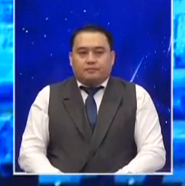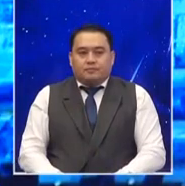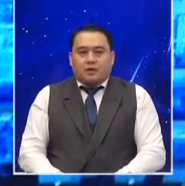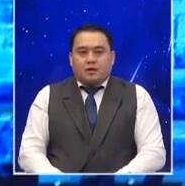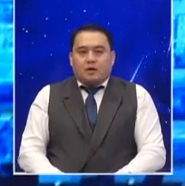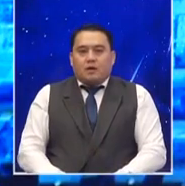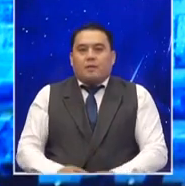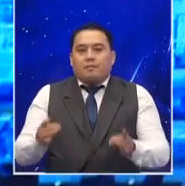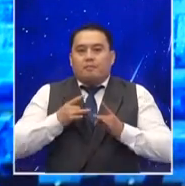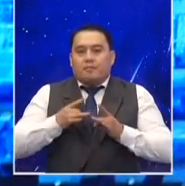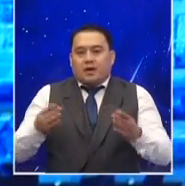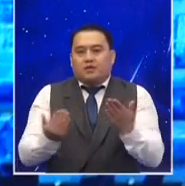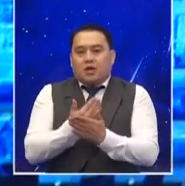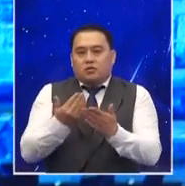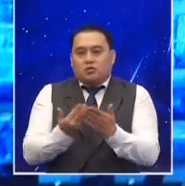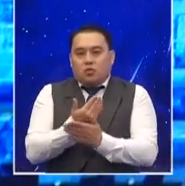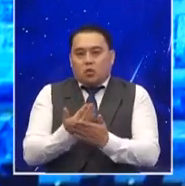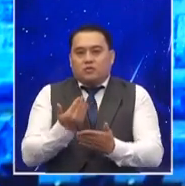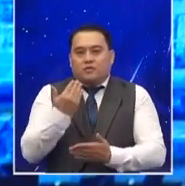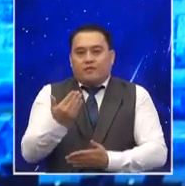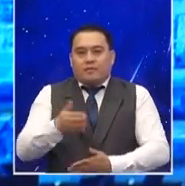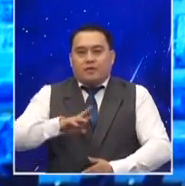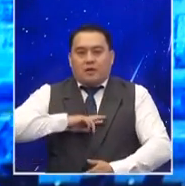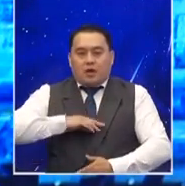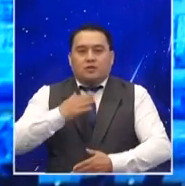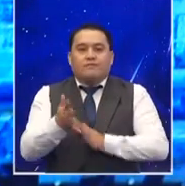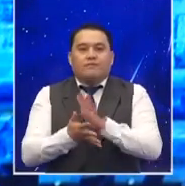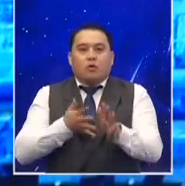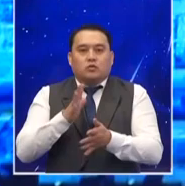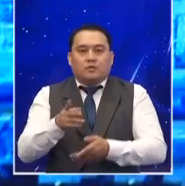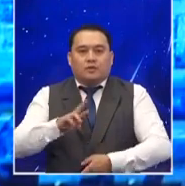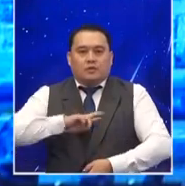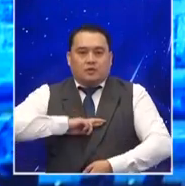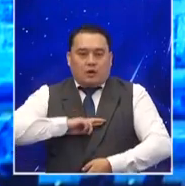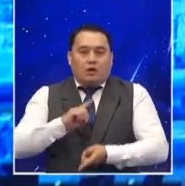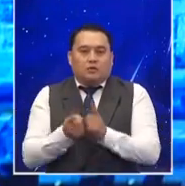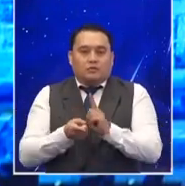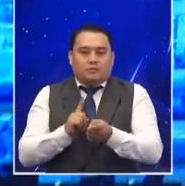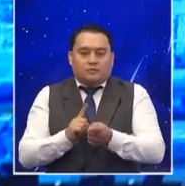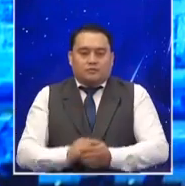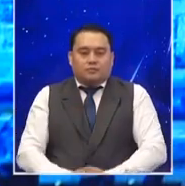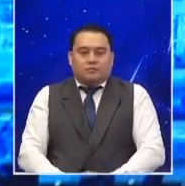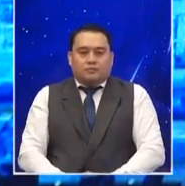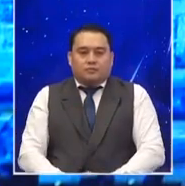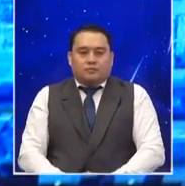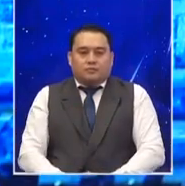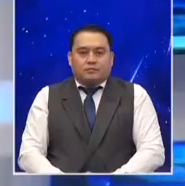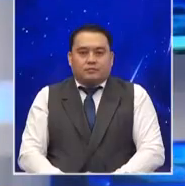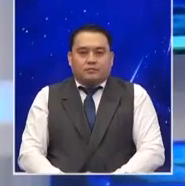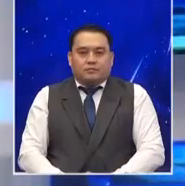Вы смотрите праздничный выпуск новостей. С вами я, Пана Усимбекова. Сурдоперевод обеспечивает Марат Шумабеков.